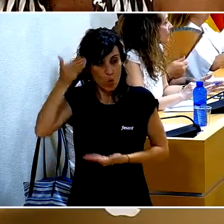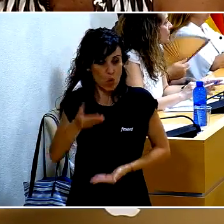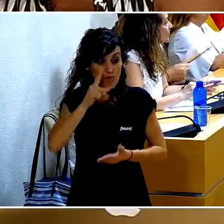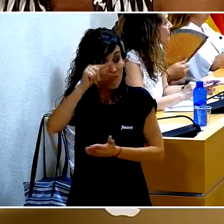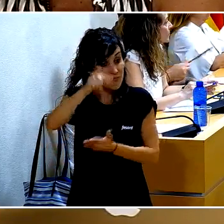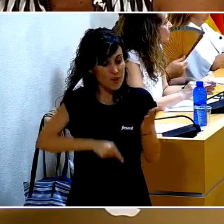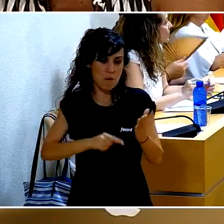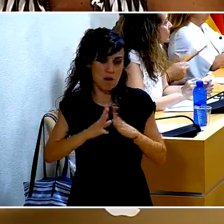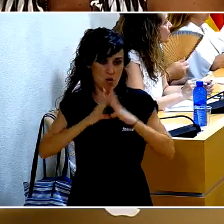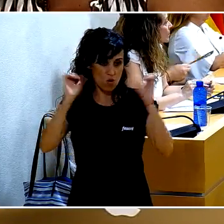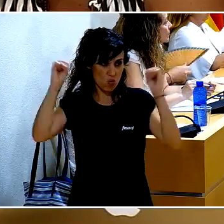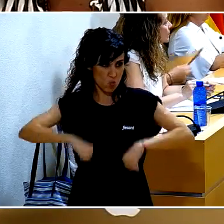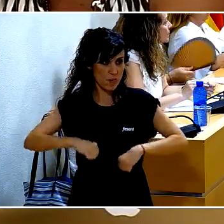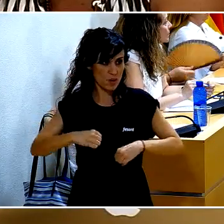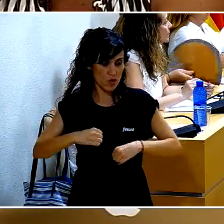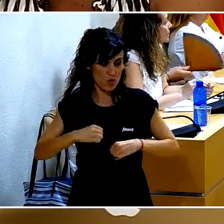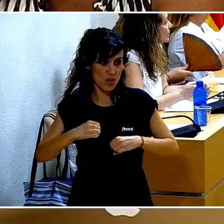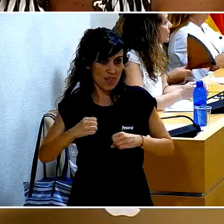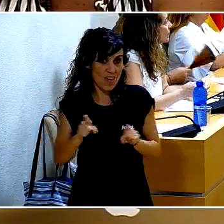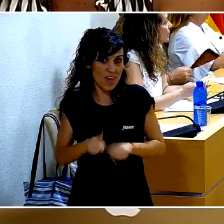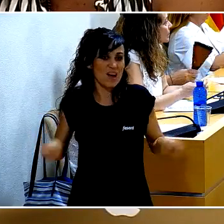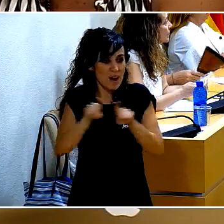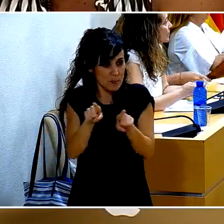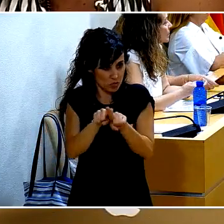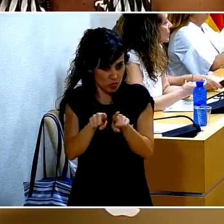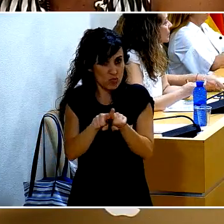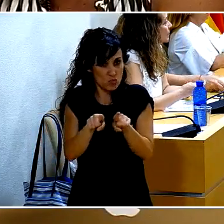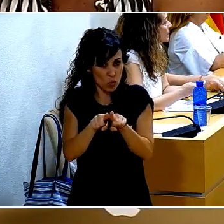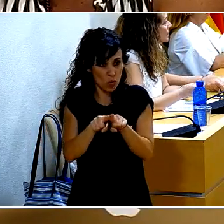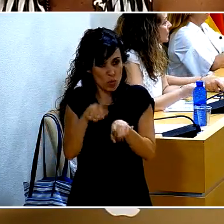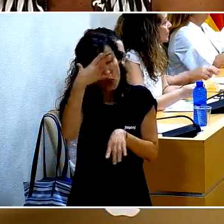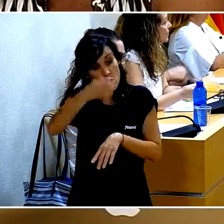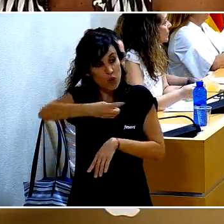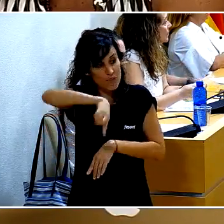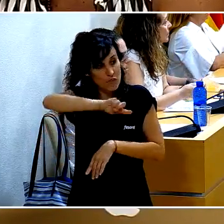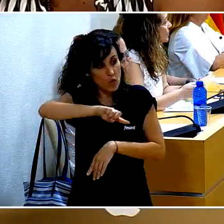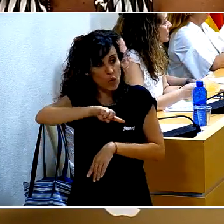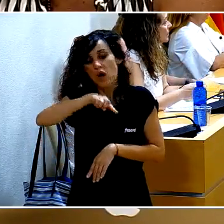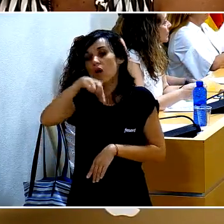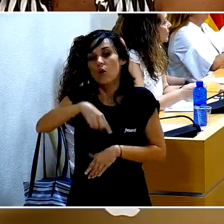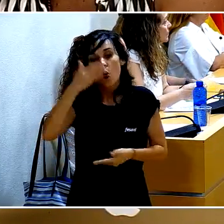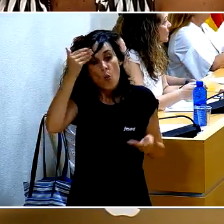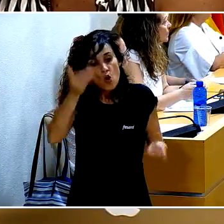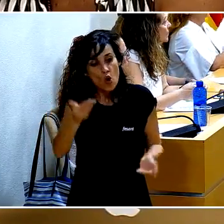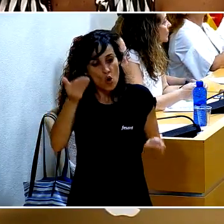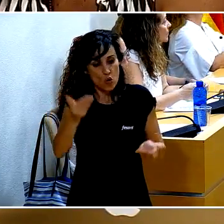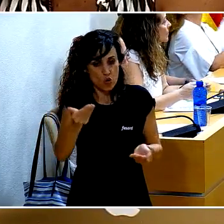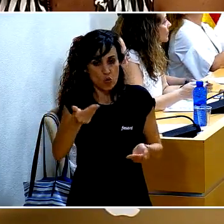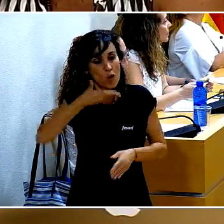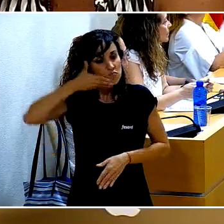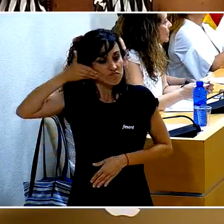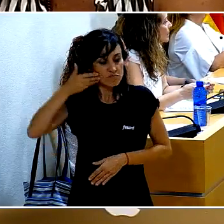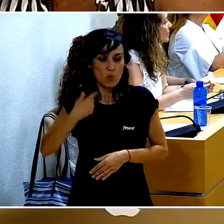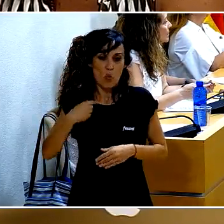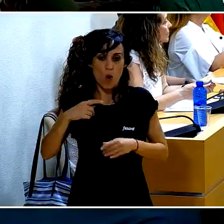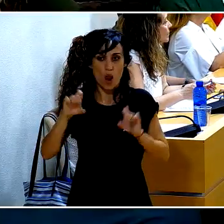este pacte d'agermanament, no?, amb el vostre poble. Serà tot un honor col·locar el cartell a